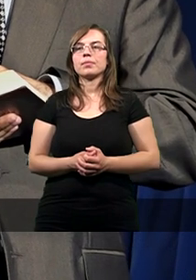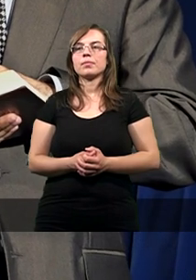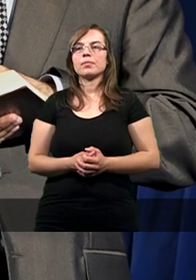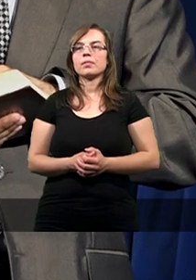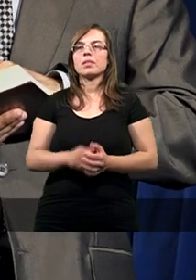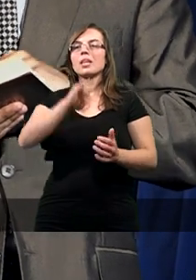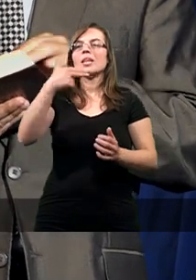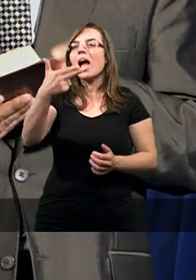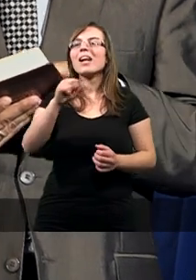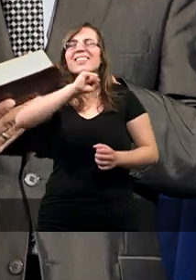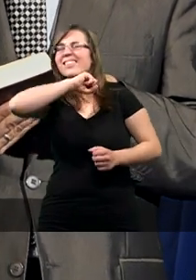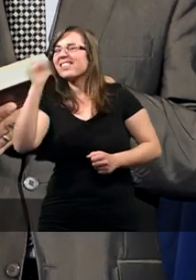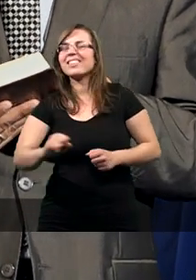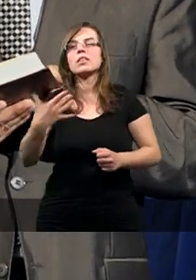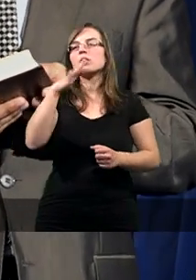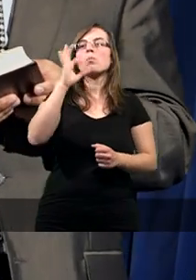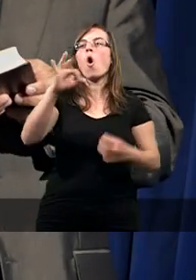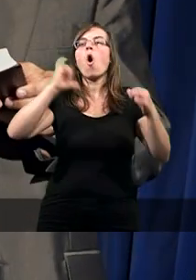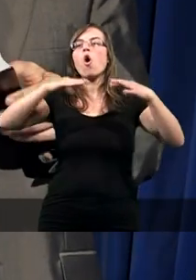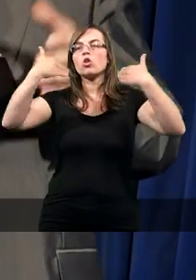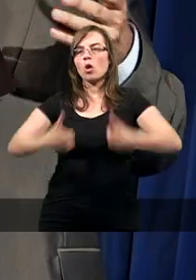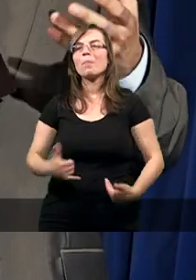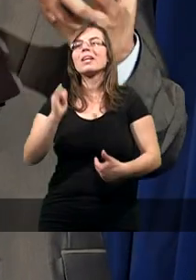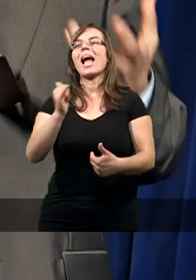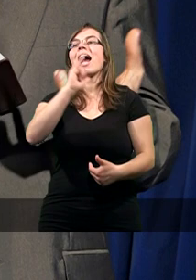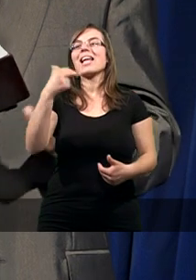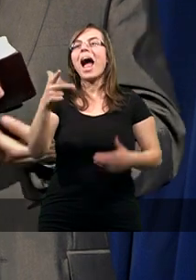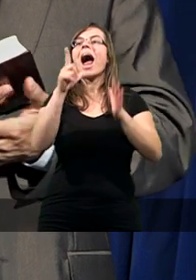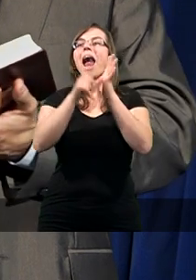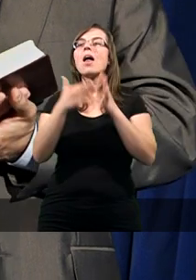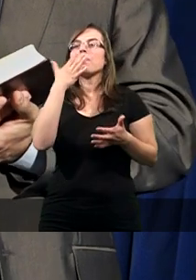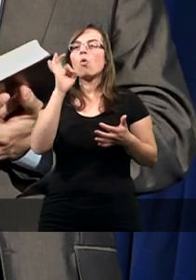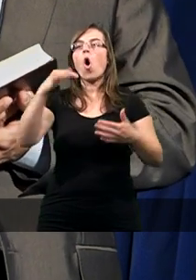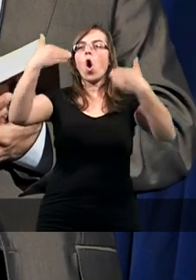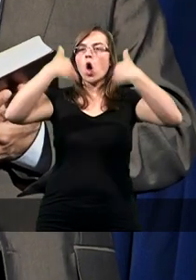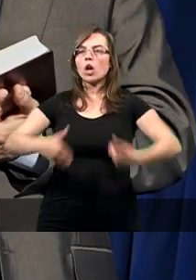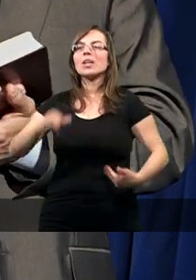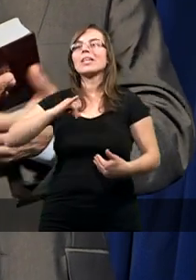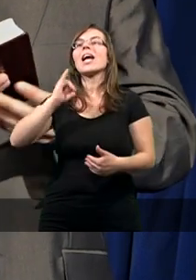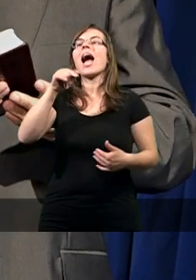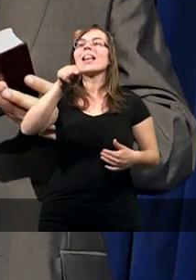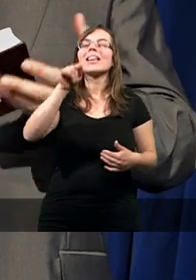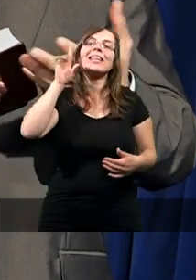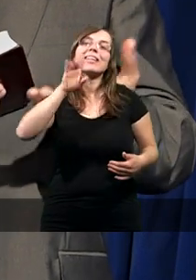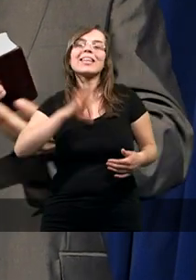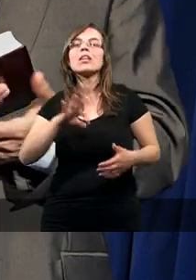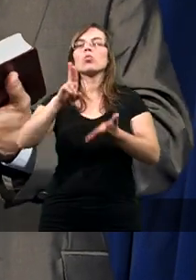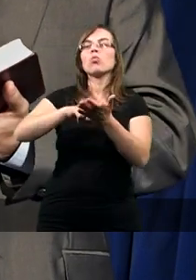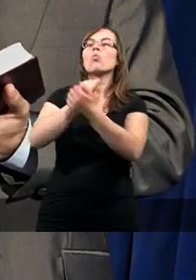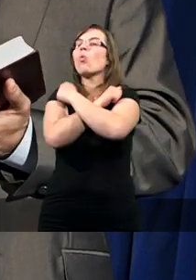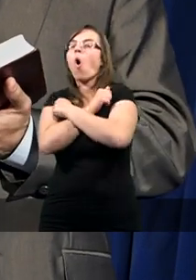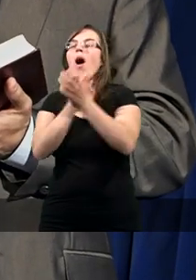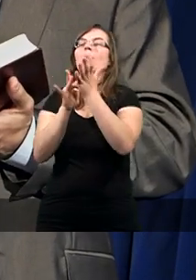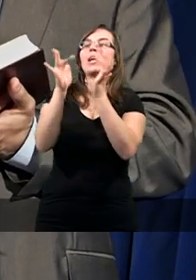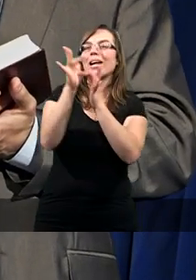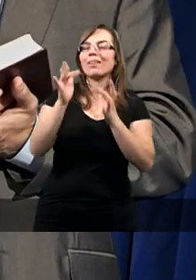that terms. Jan nigdy nie mówi o sobie jako Jan, ale mówi o sobie jako tym, którego Jezus ukochał.